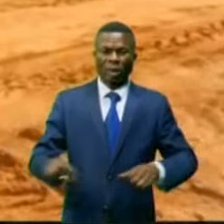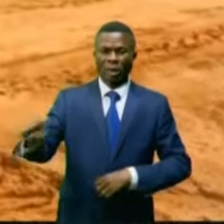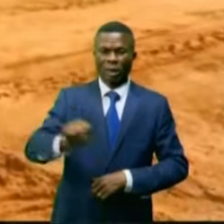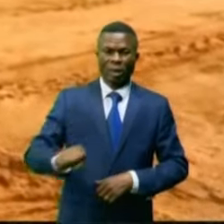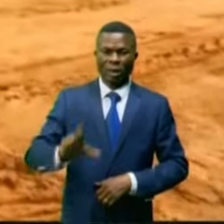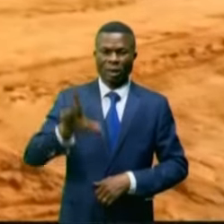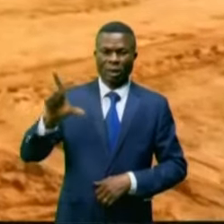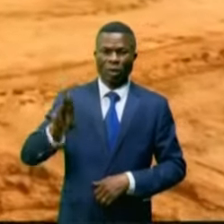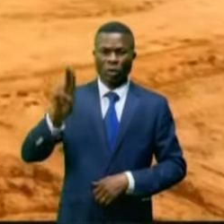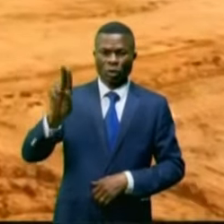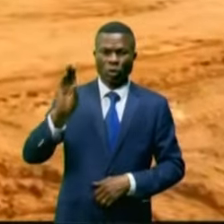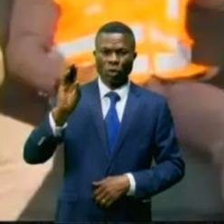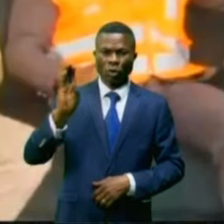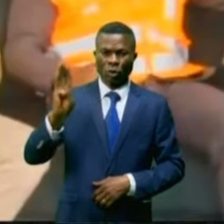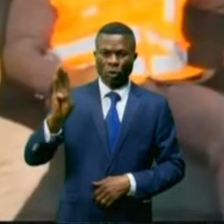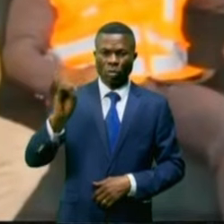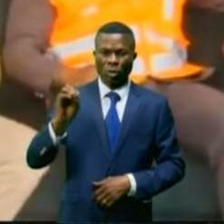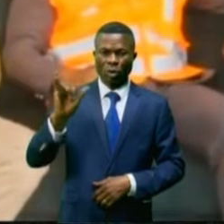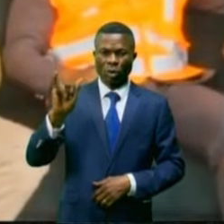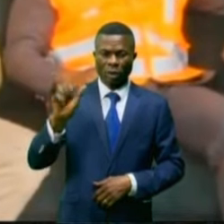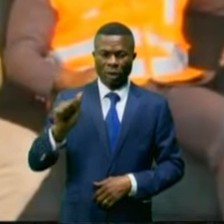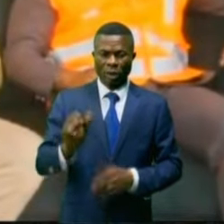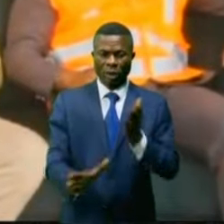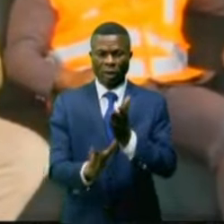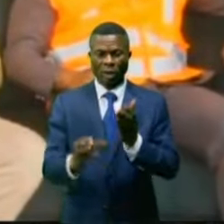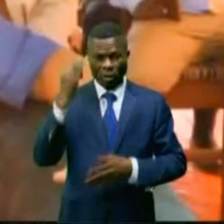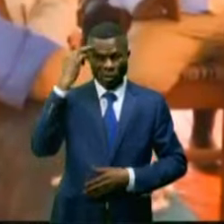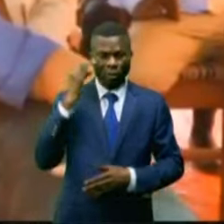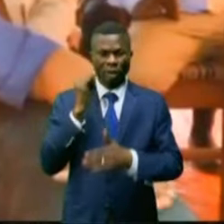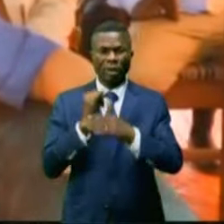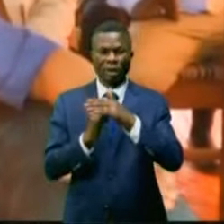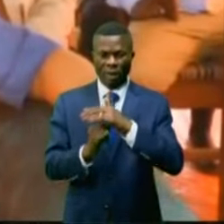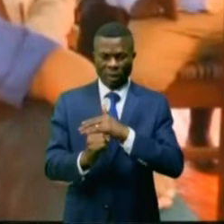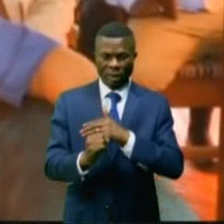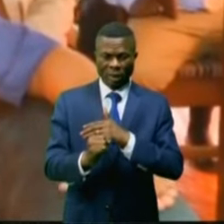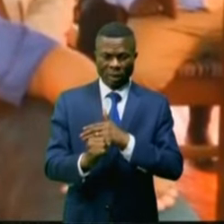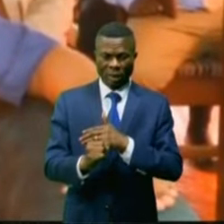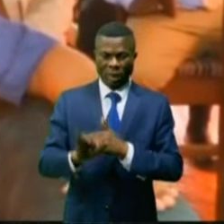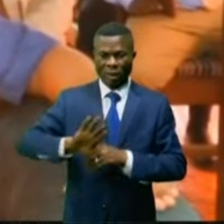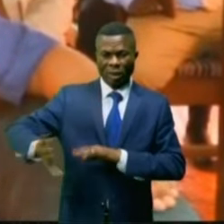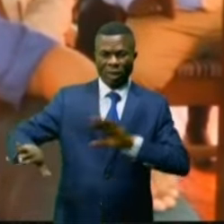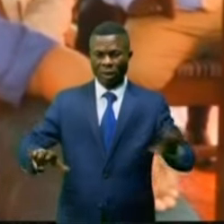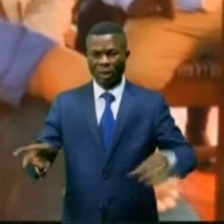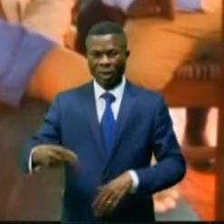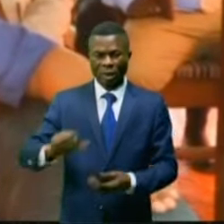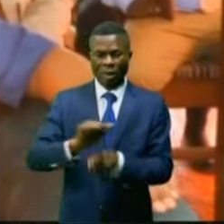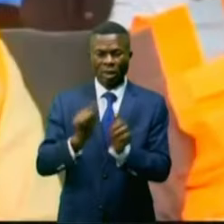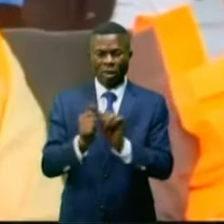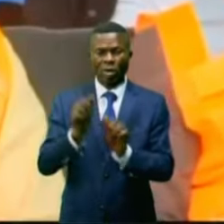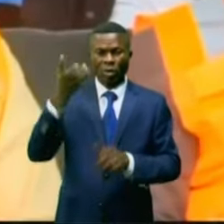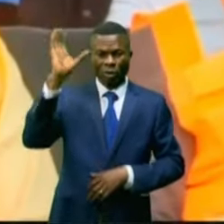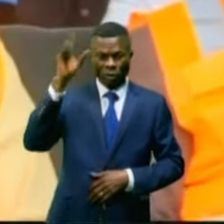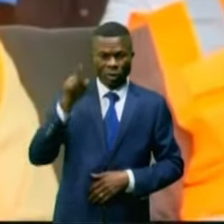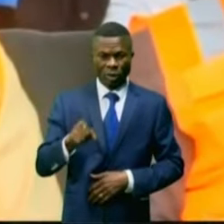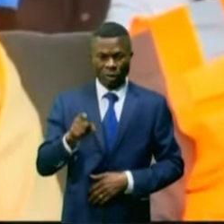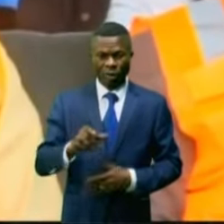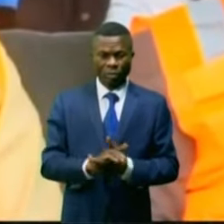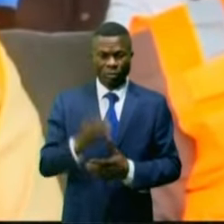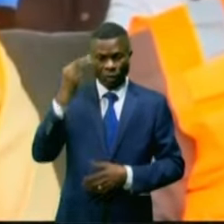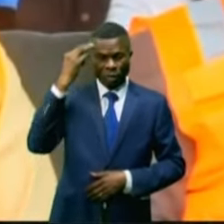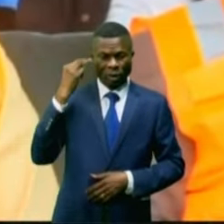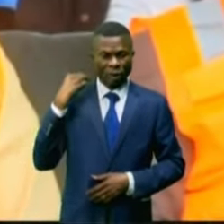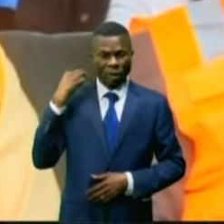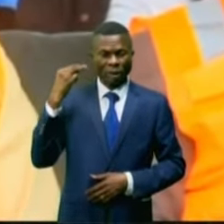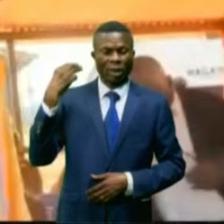Lubuyabera. Ici, le vice-premier ministre de l'Intérieur, de la décentralisation et affaires coutumières, le ministre d'État,